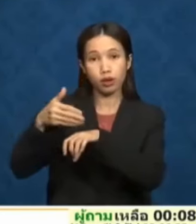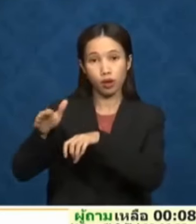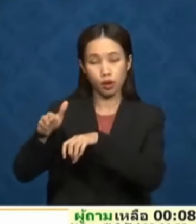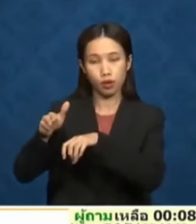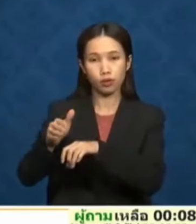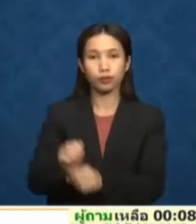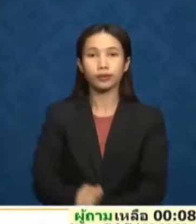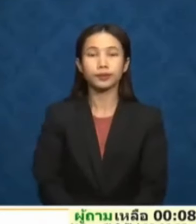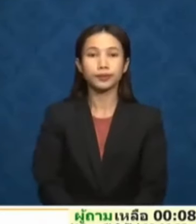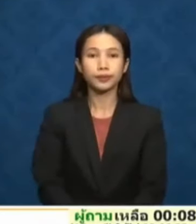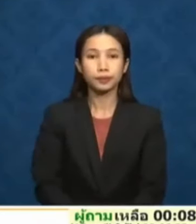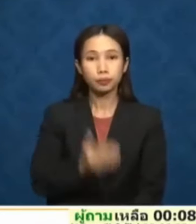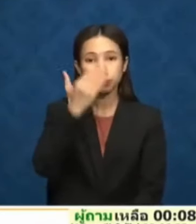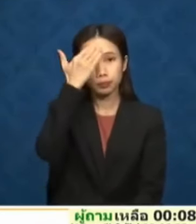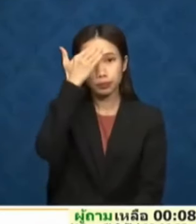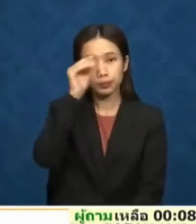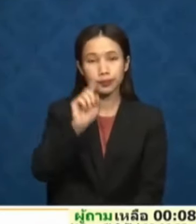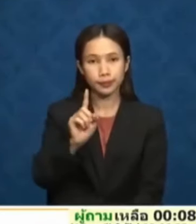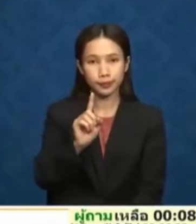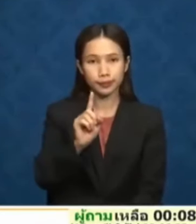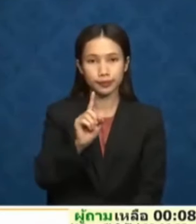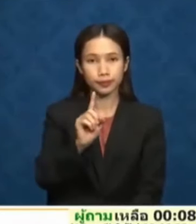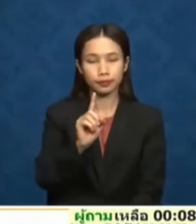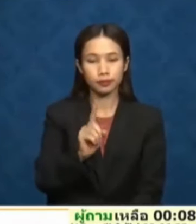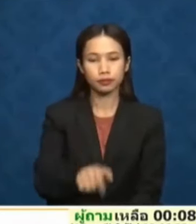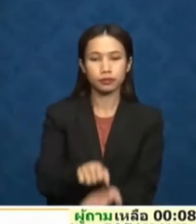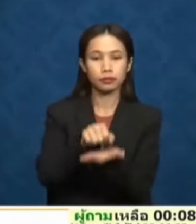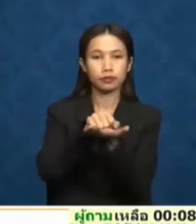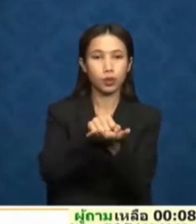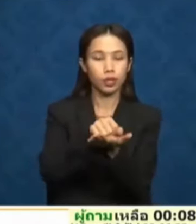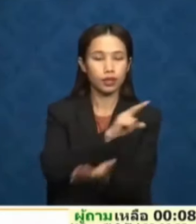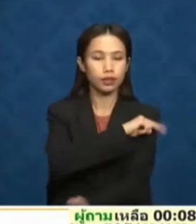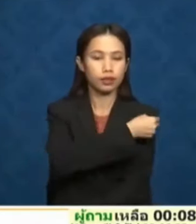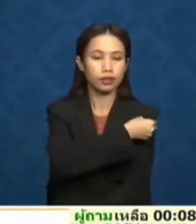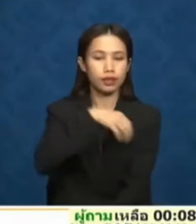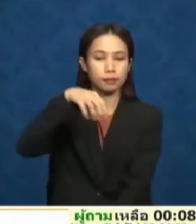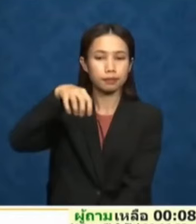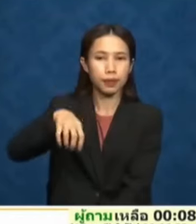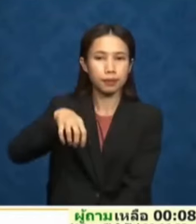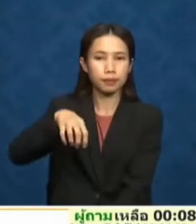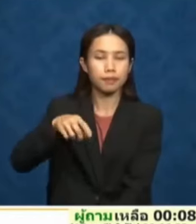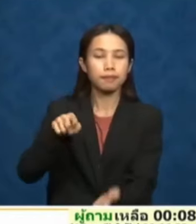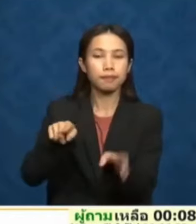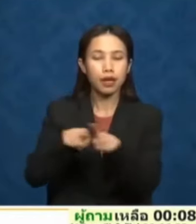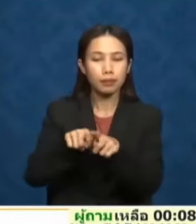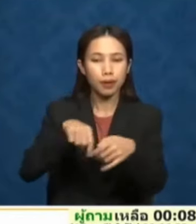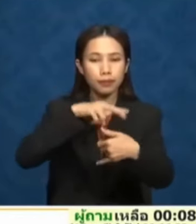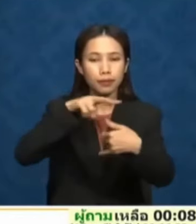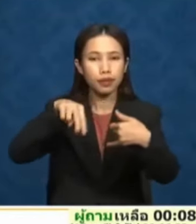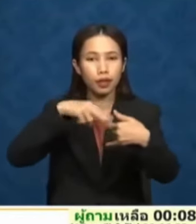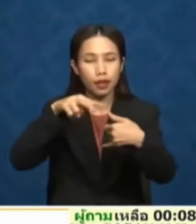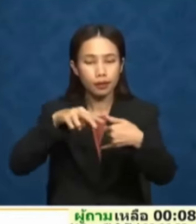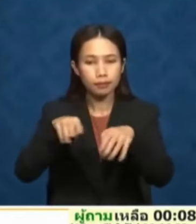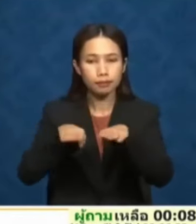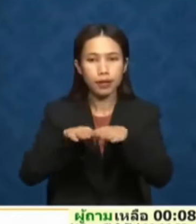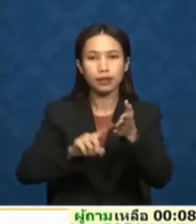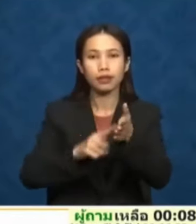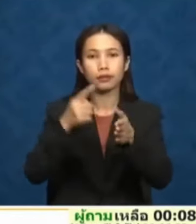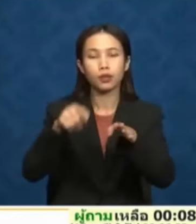นอกเพราะว่าการบริการคลินิกอบอุ่นเป็นลักษณะบริการแบบปฐมภูมินะครับเป็นPrimary